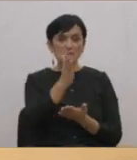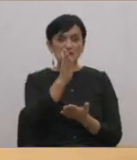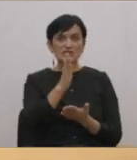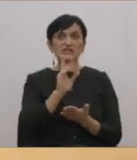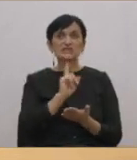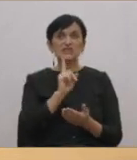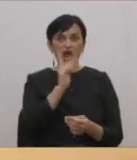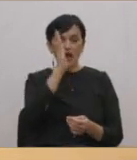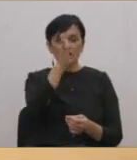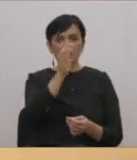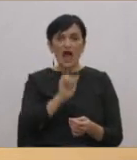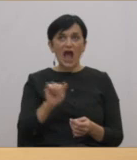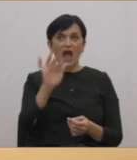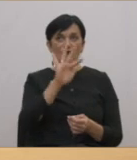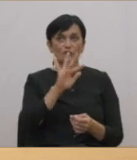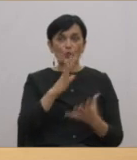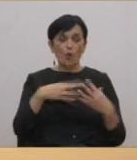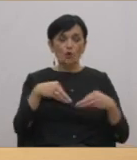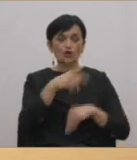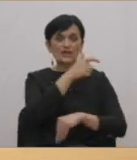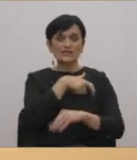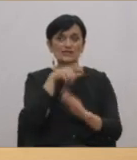გავხდეთ ევროპული ოჯახის წევრი.